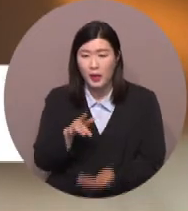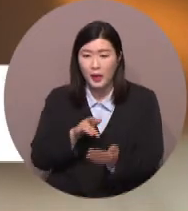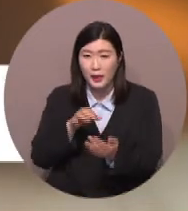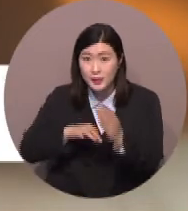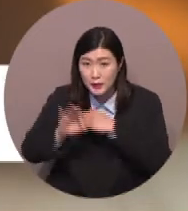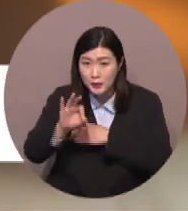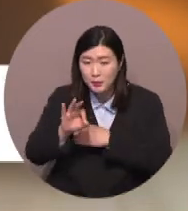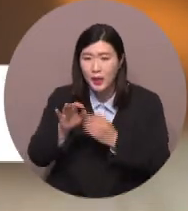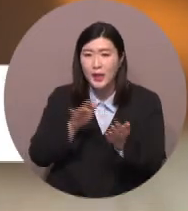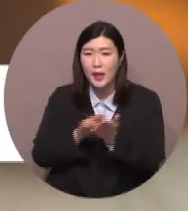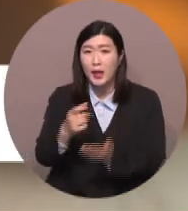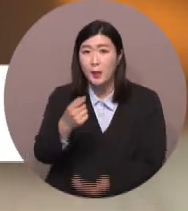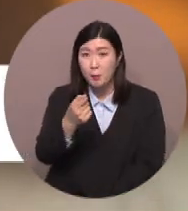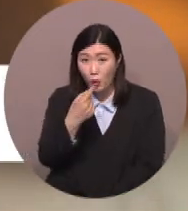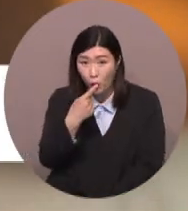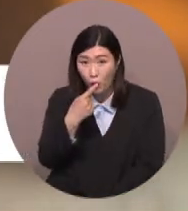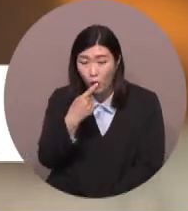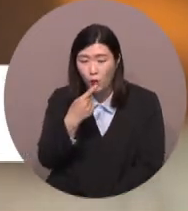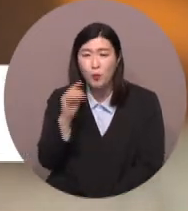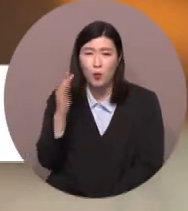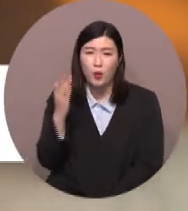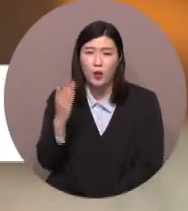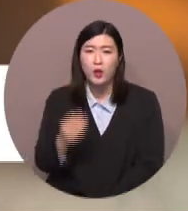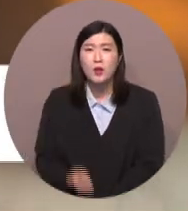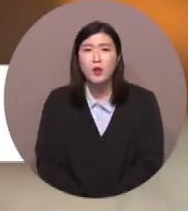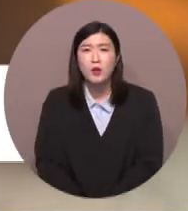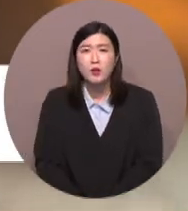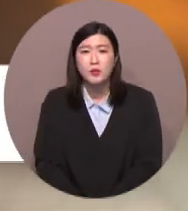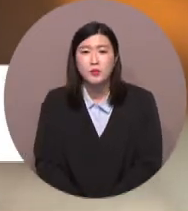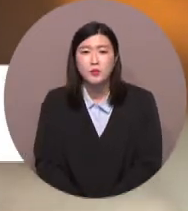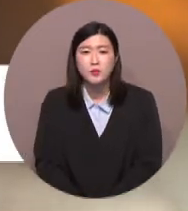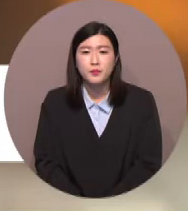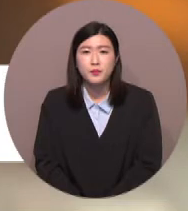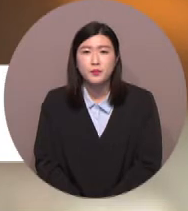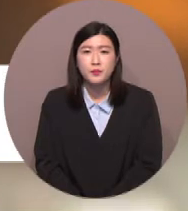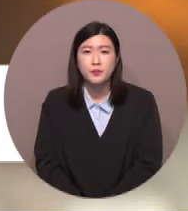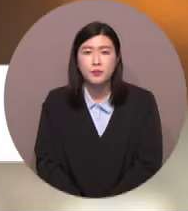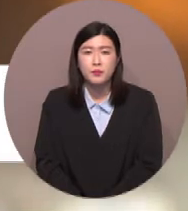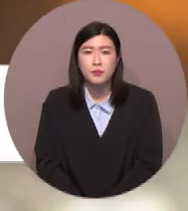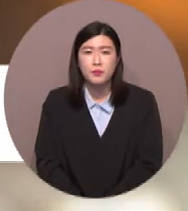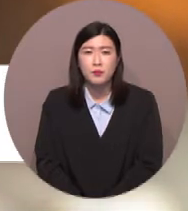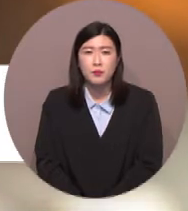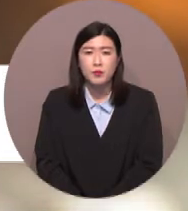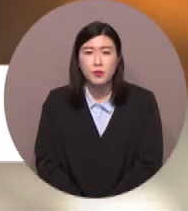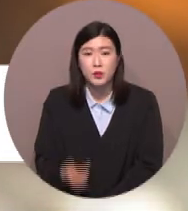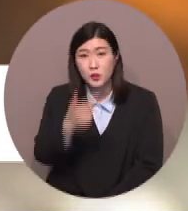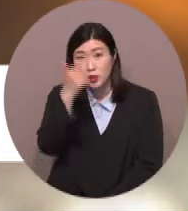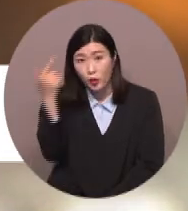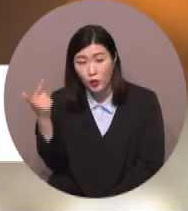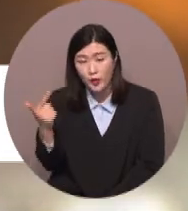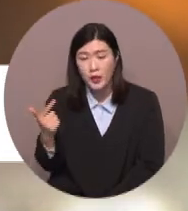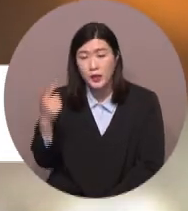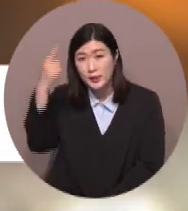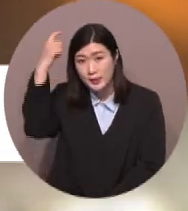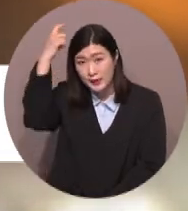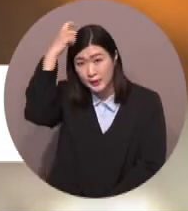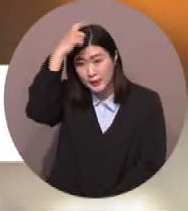일어나서 식사와 상관없이 가급적 빨리 약 한 번 드세요. 그리고 저녁에